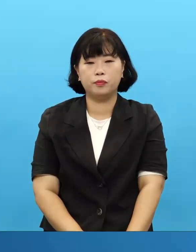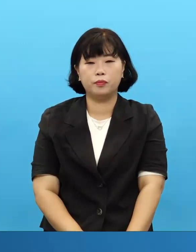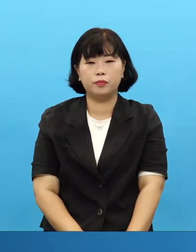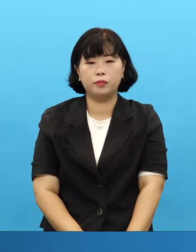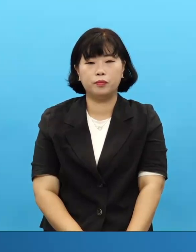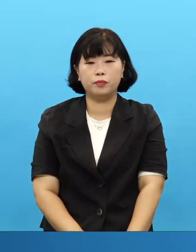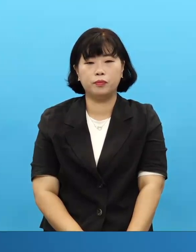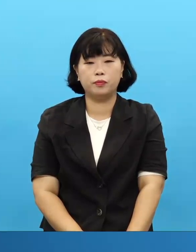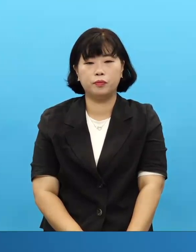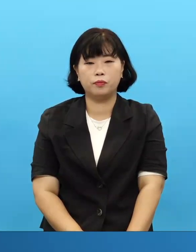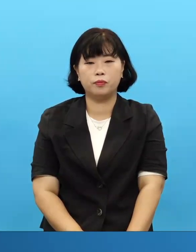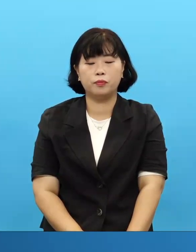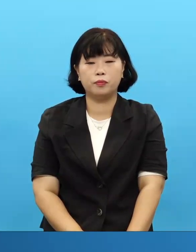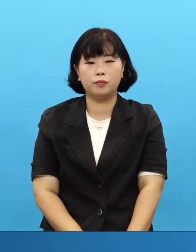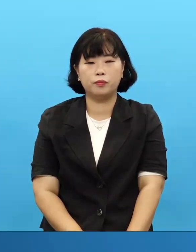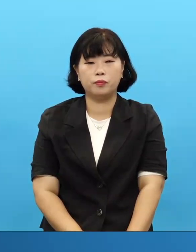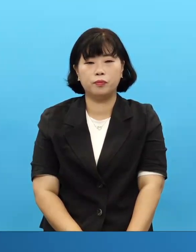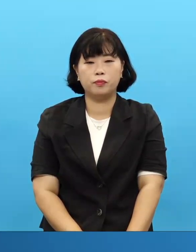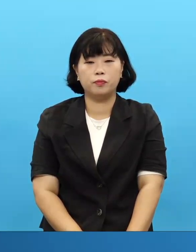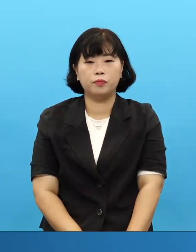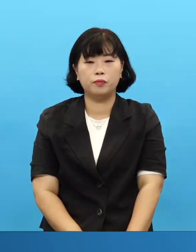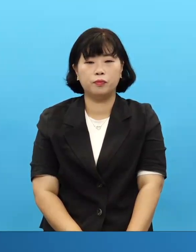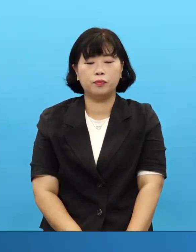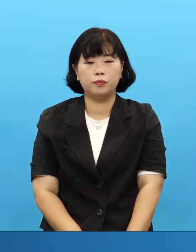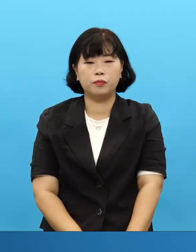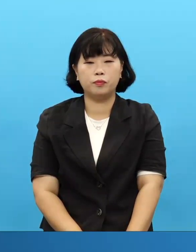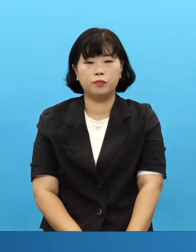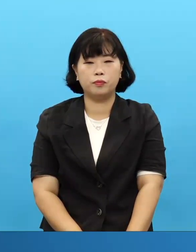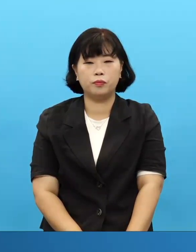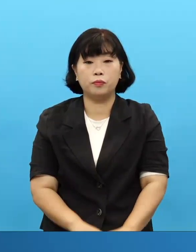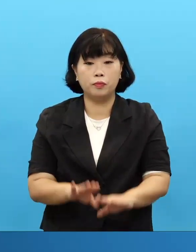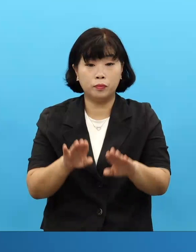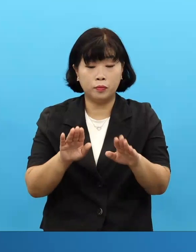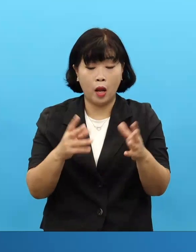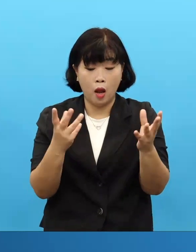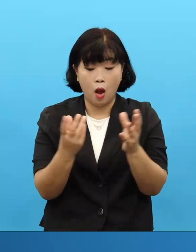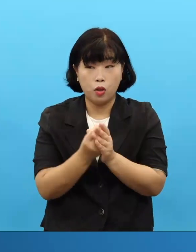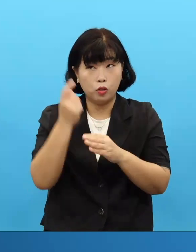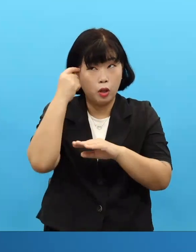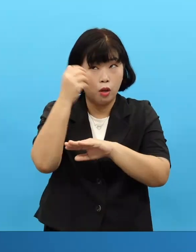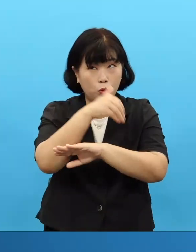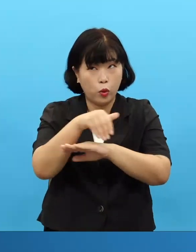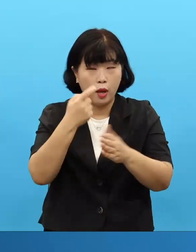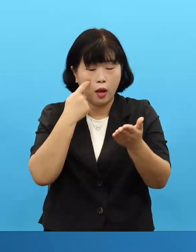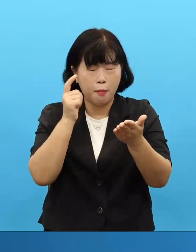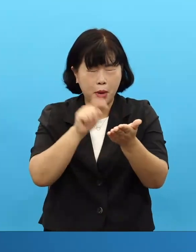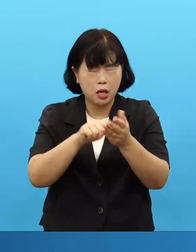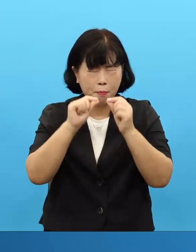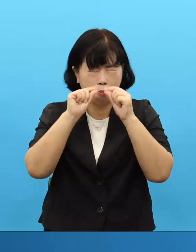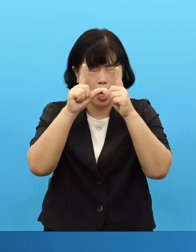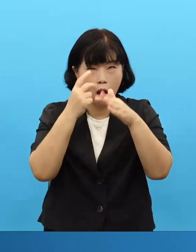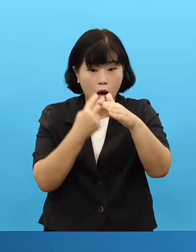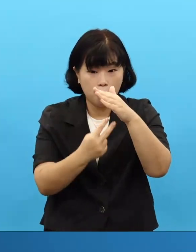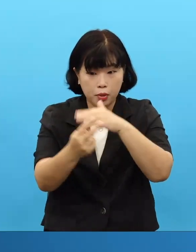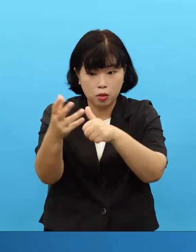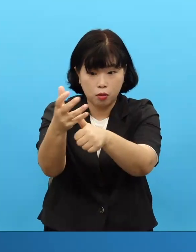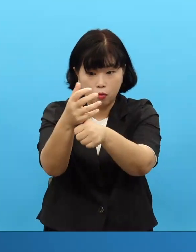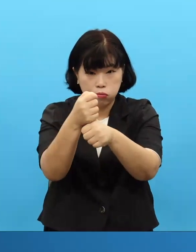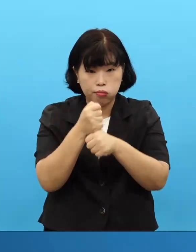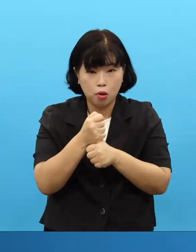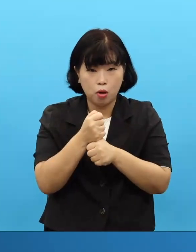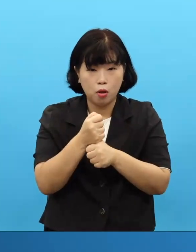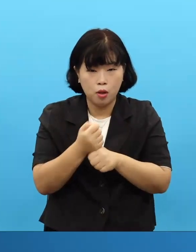what kind of answer follows? 미리 가지게 돼요. We can possess in advance. 아니, 미리 가진 것을 갖고 나가야지.